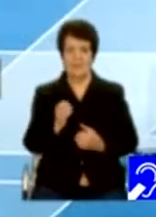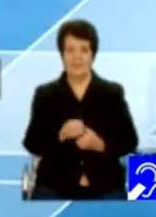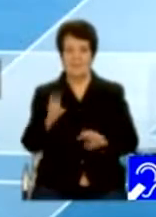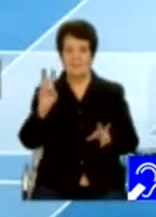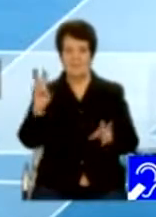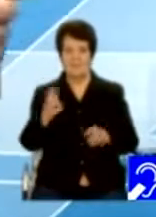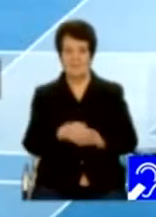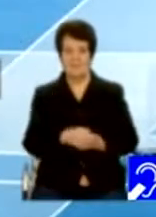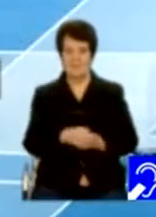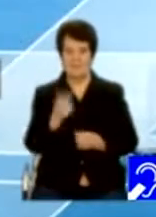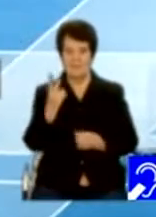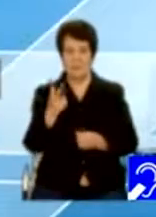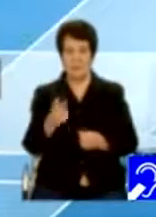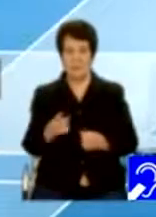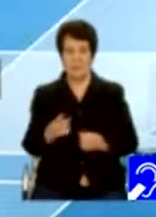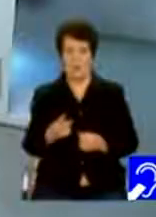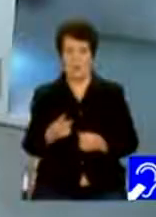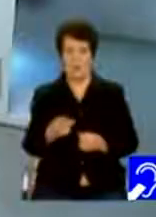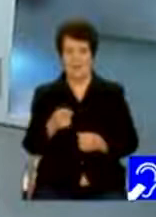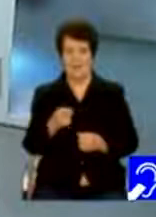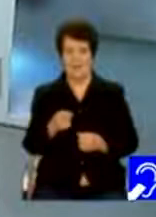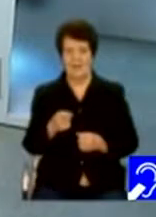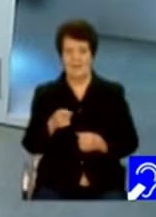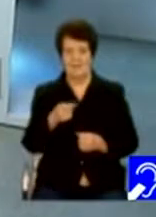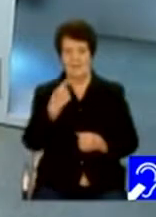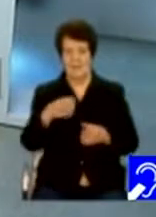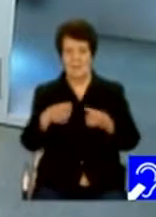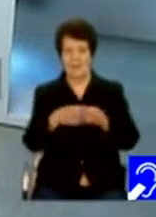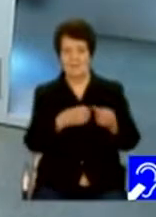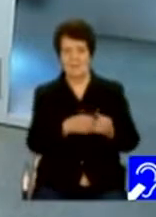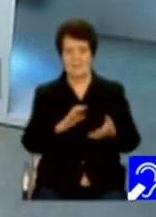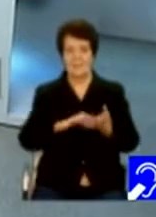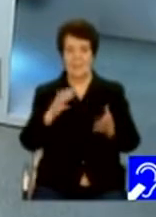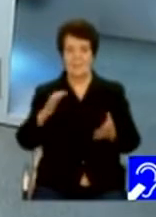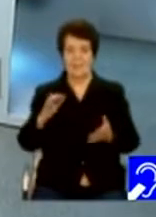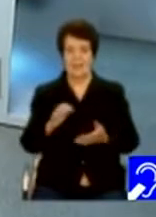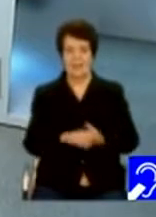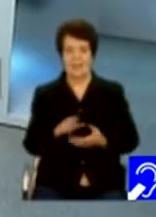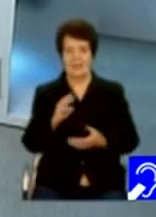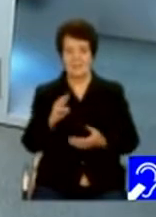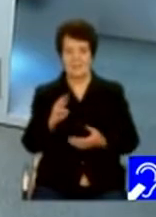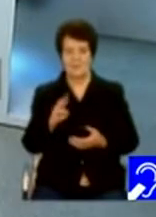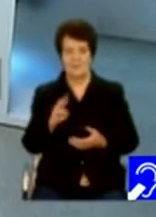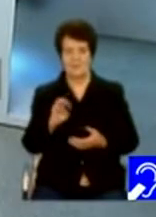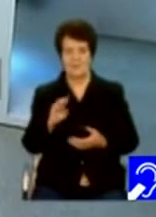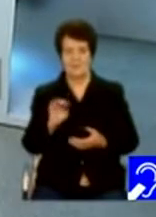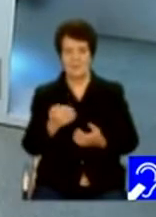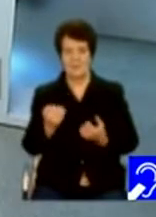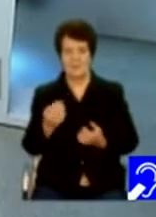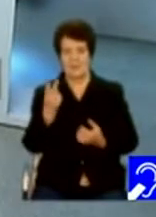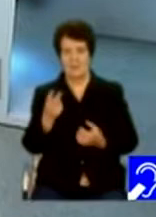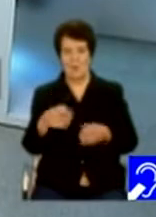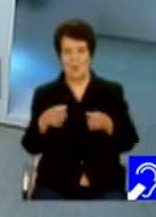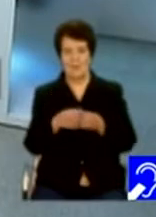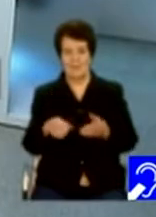subiectul tensiunii dintre cele două partide invitate, verde la acela de briliant, că până la urmă avem, uite, tragerea la sorți a făcut ca astăzi să avem cele două